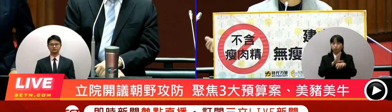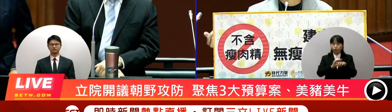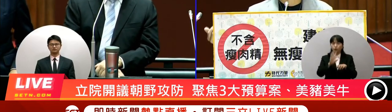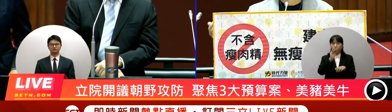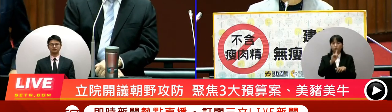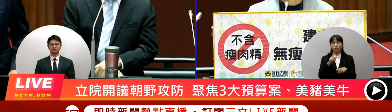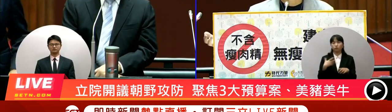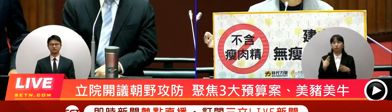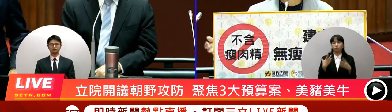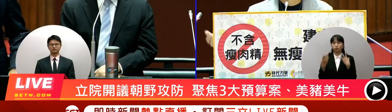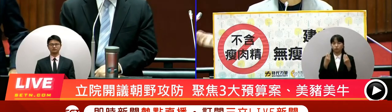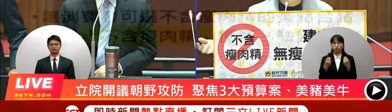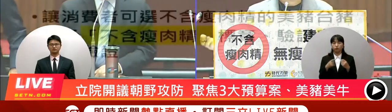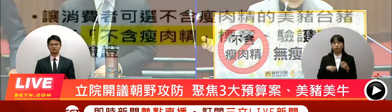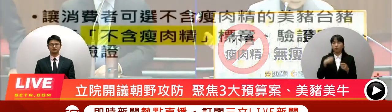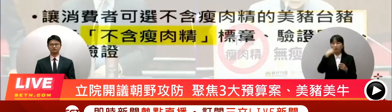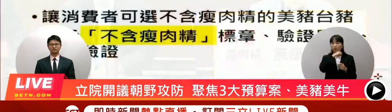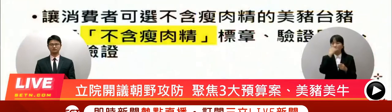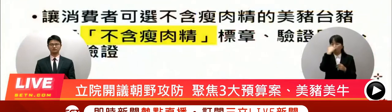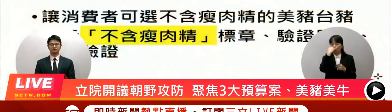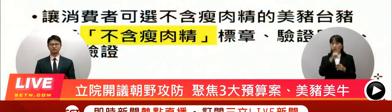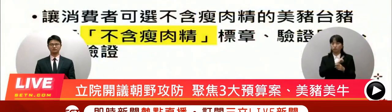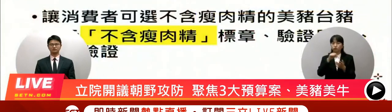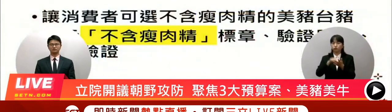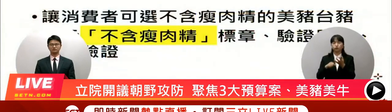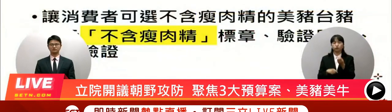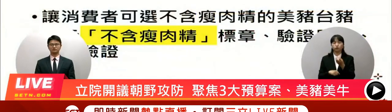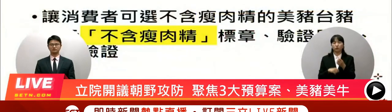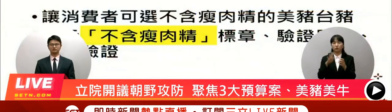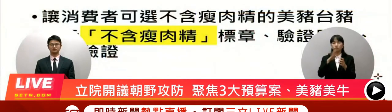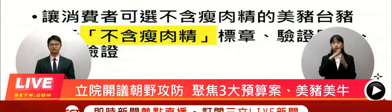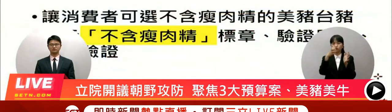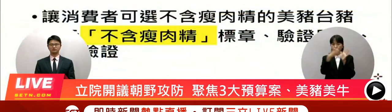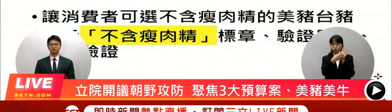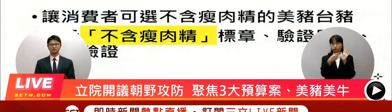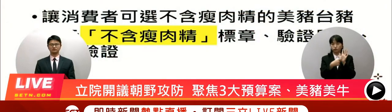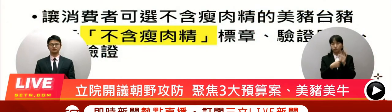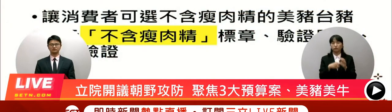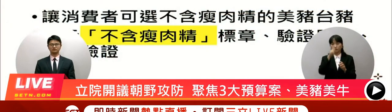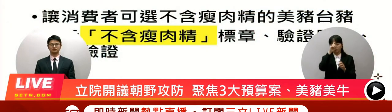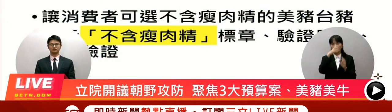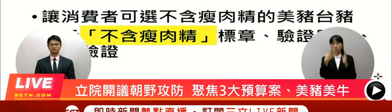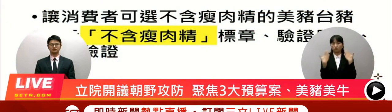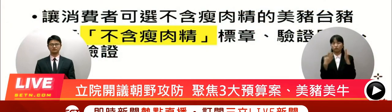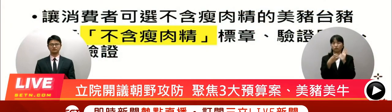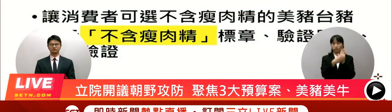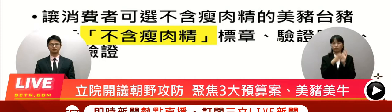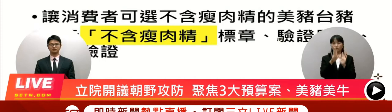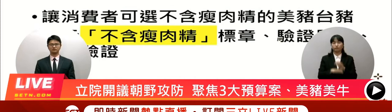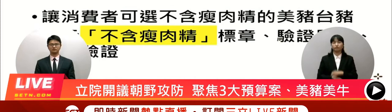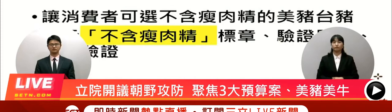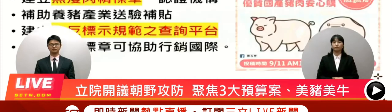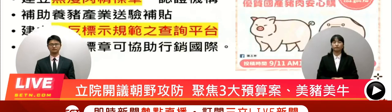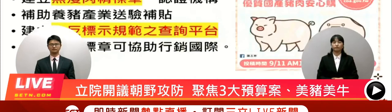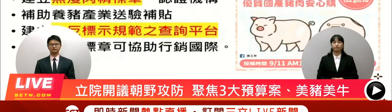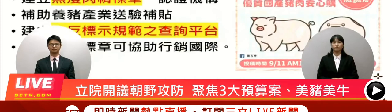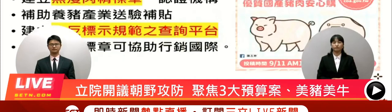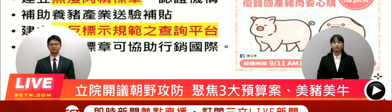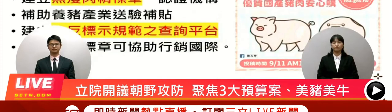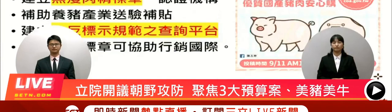们知道台湾猪没有，但是因为我们要有标章哈，我们希望有标章哈。那下一章